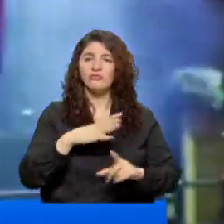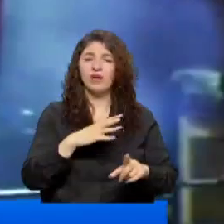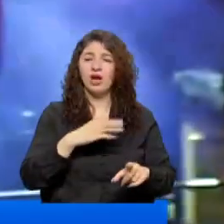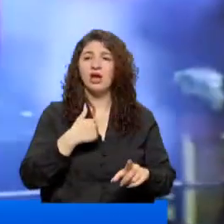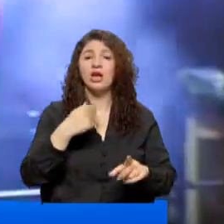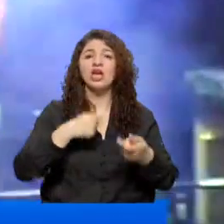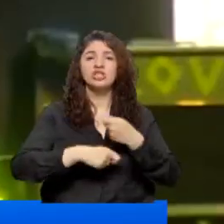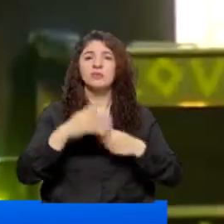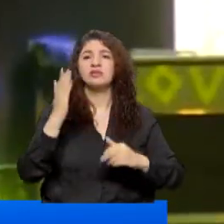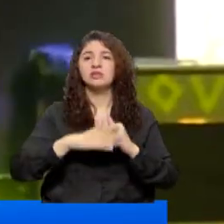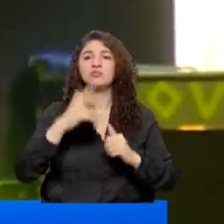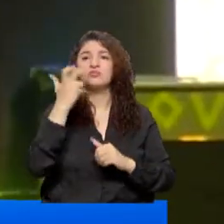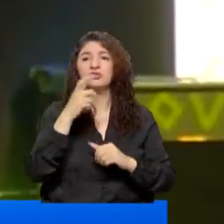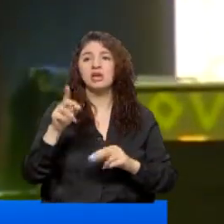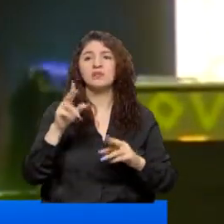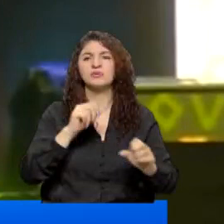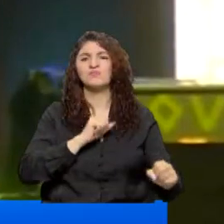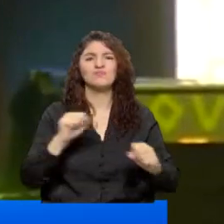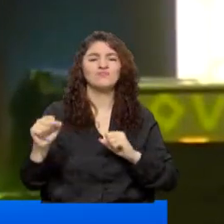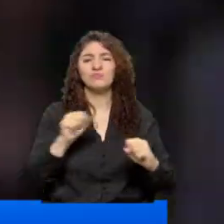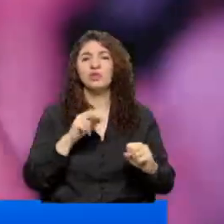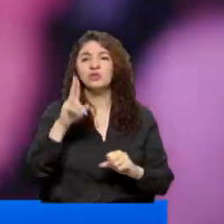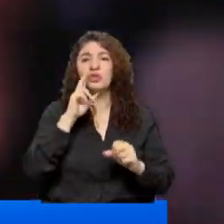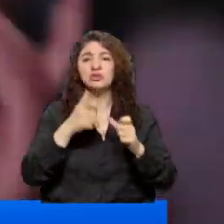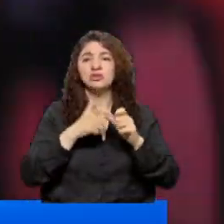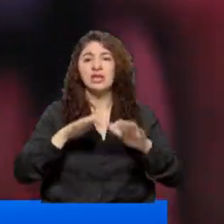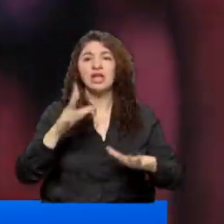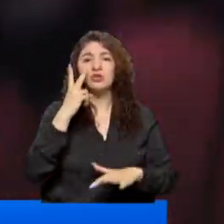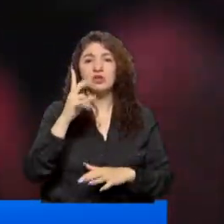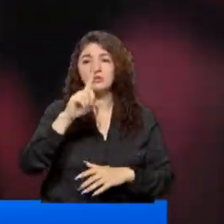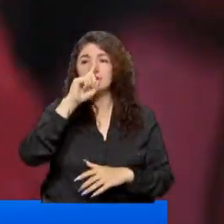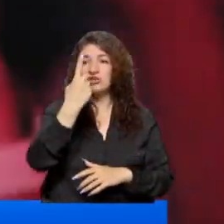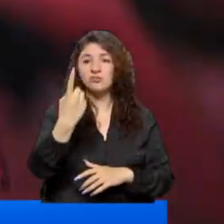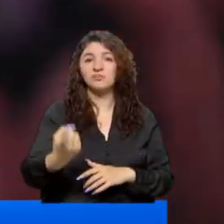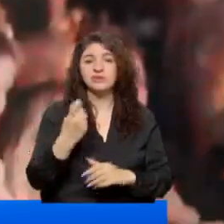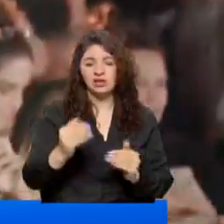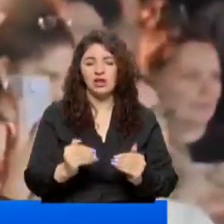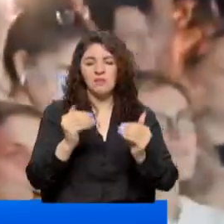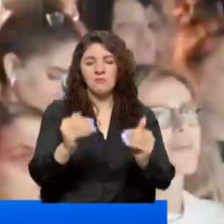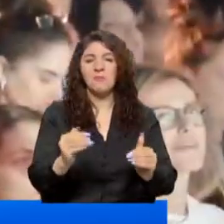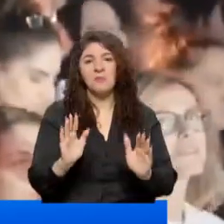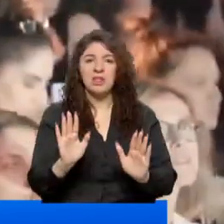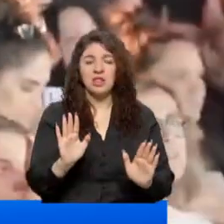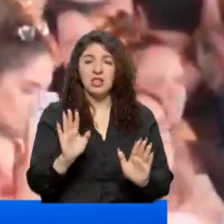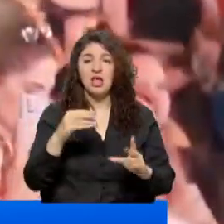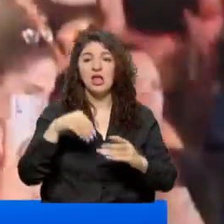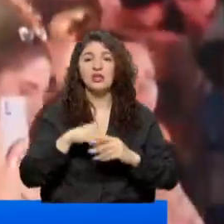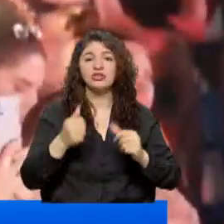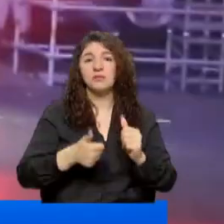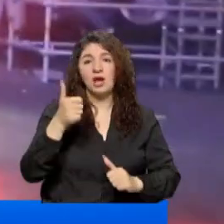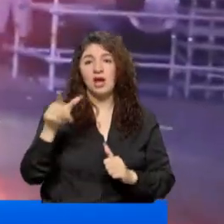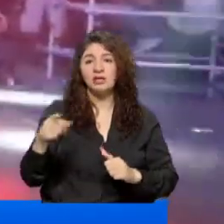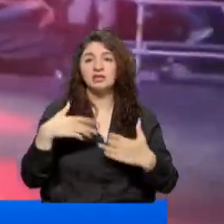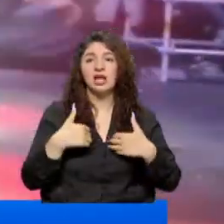işletmeciler de yasaklara müzisyenler kadar t en son genelgeye göre ise sadece bir saat uzatıldı Müzik yayın izle İçişleri